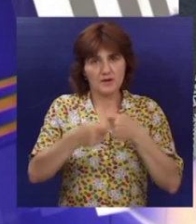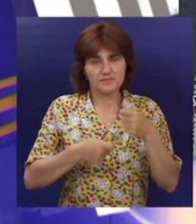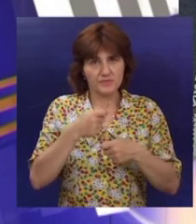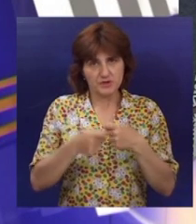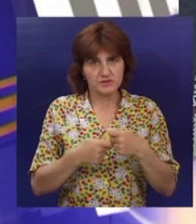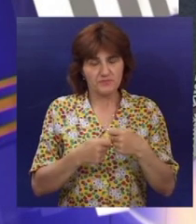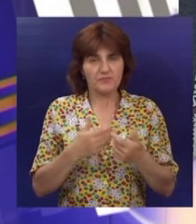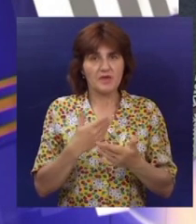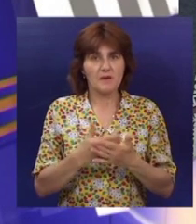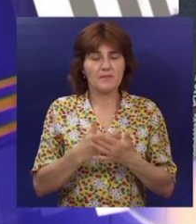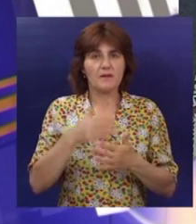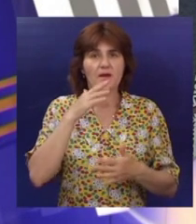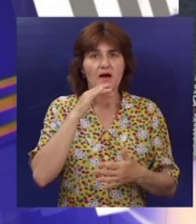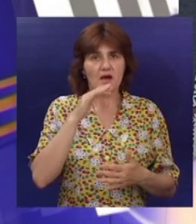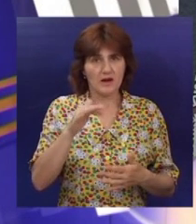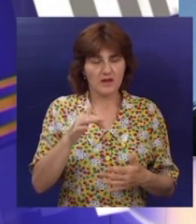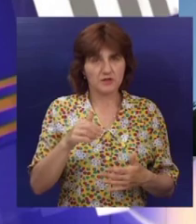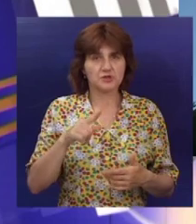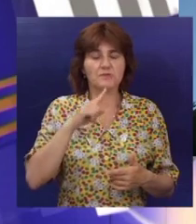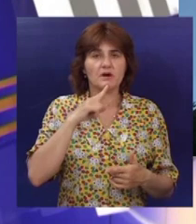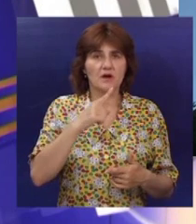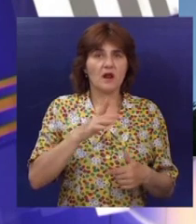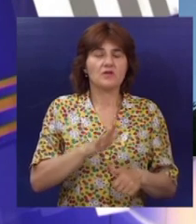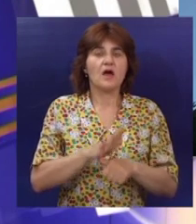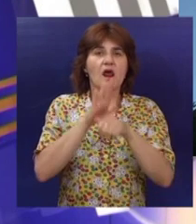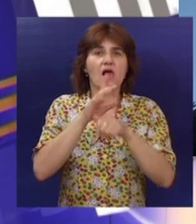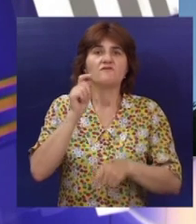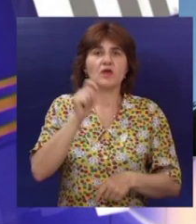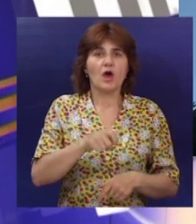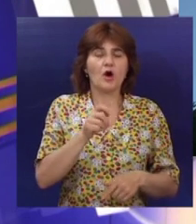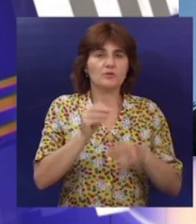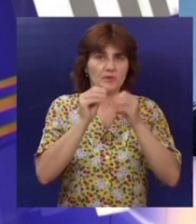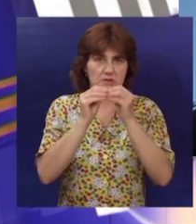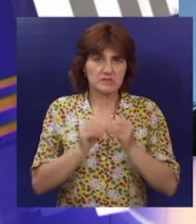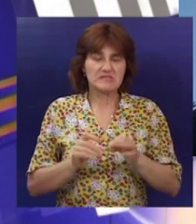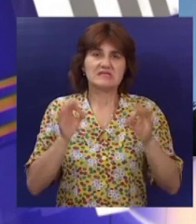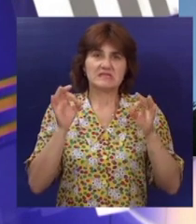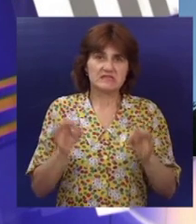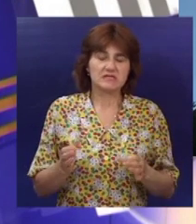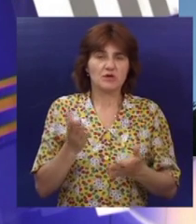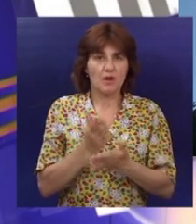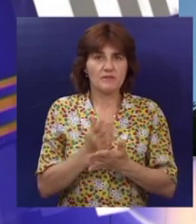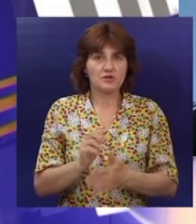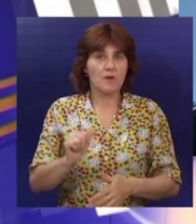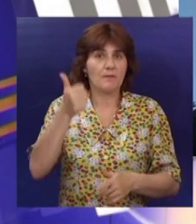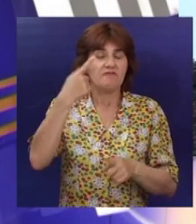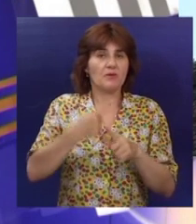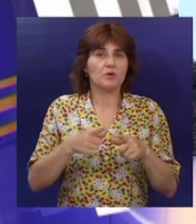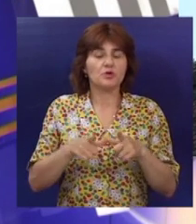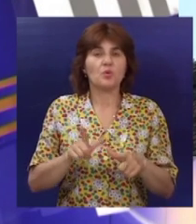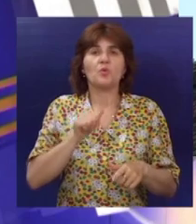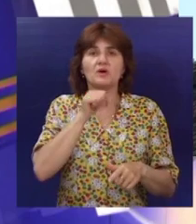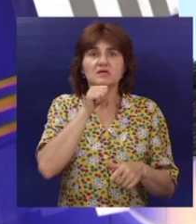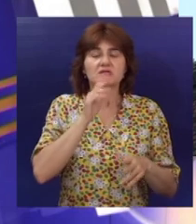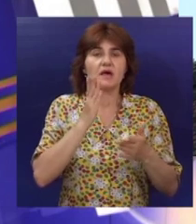ciljeva SVM-a. Prema njegovim rečima, o personalnim rešenjima odlučiće glavni odbor stranke, a sasvim je sigurno da će Subotica po prvi put u